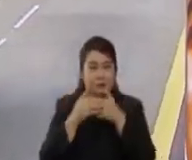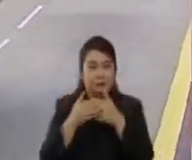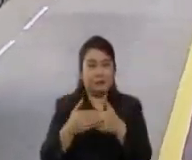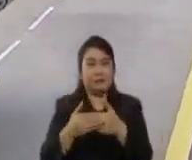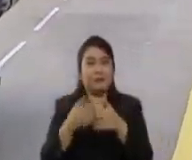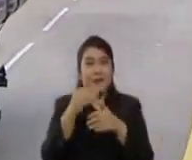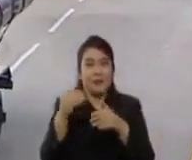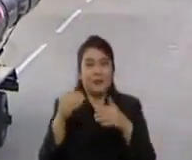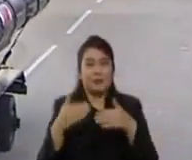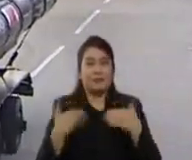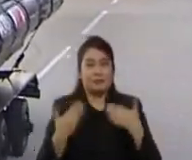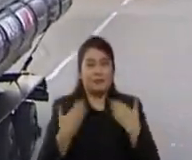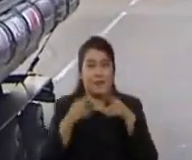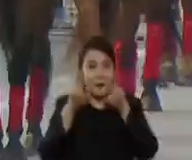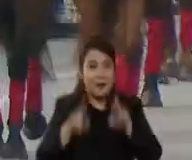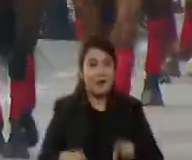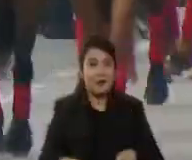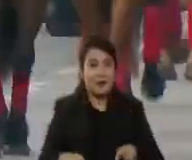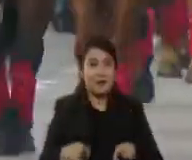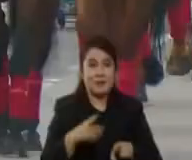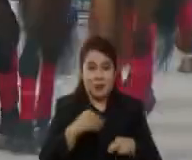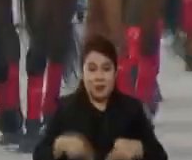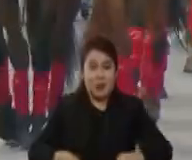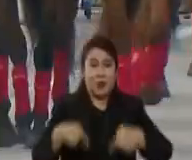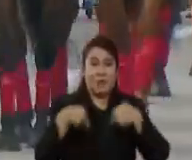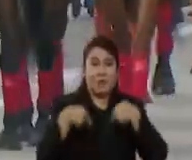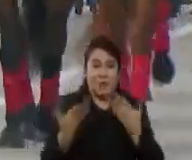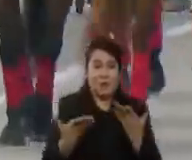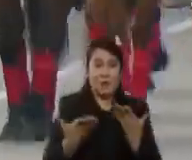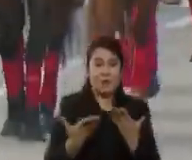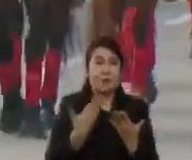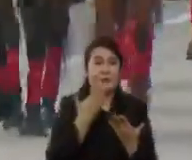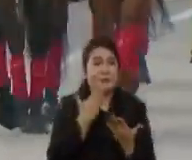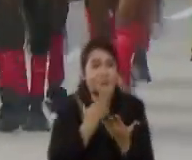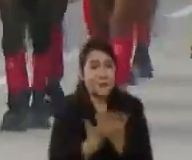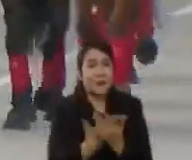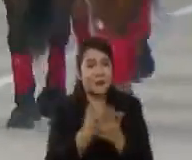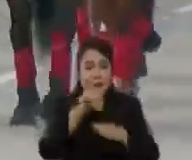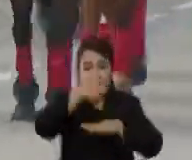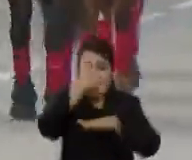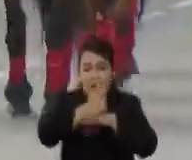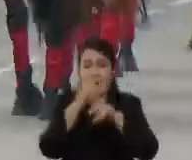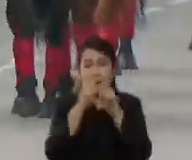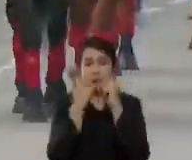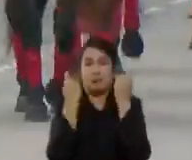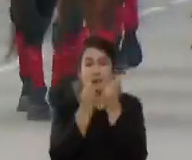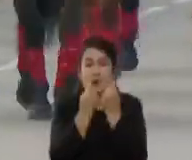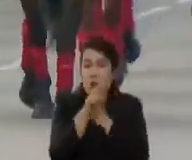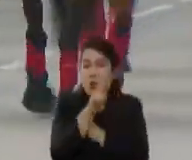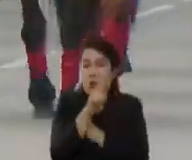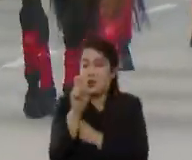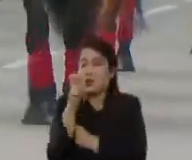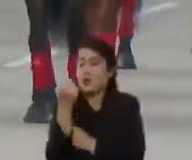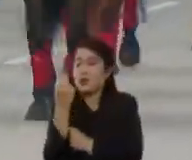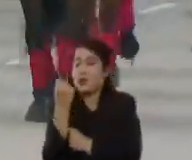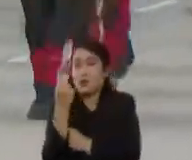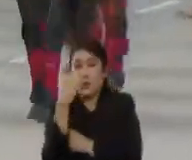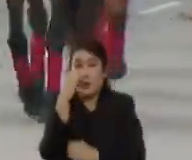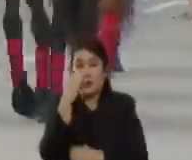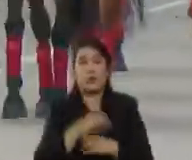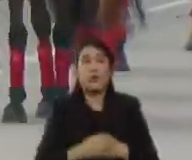samping mewujudkan kehidupan masyarakat yang harmoni. Sejajar dengan penubuhan pasukan selama 211 tahun